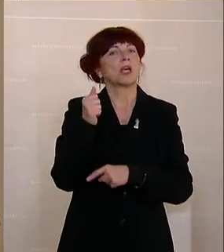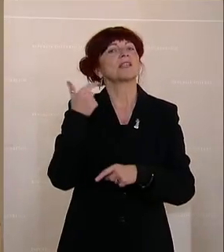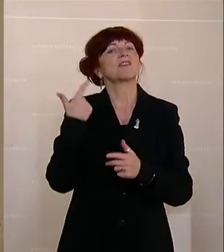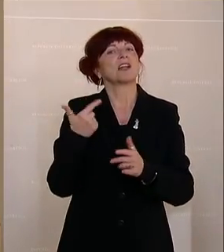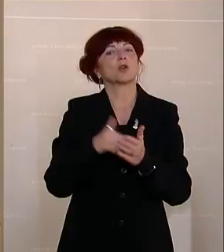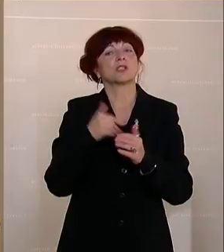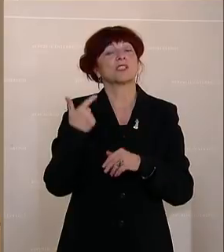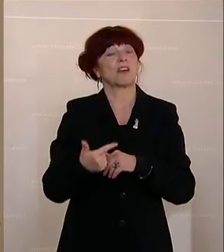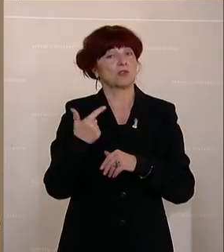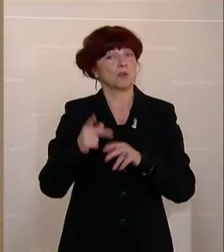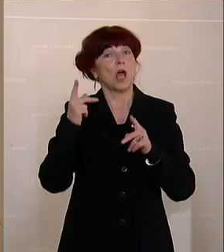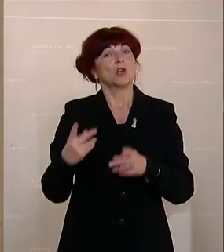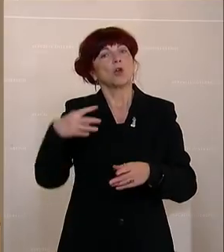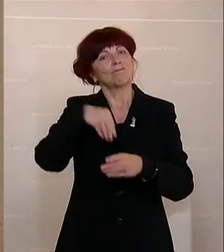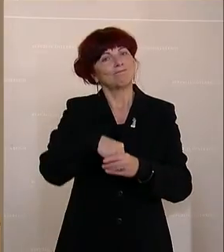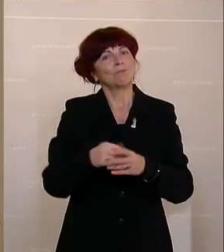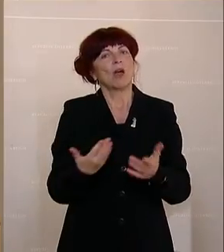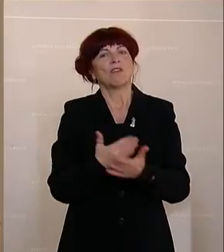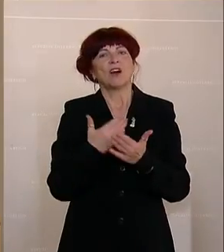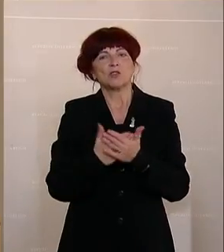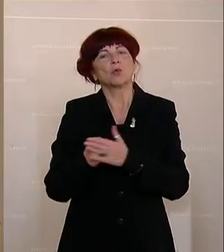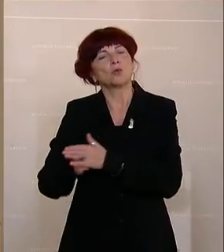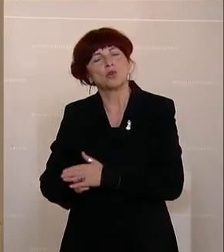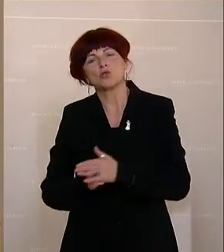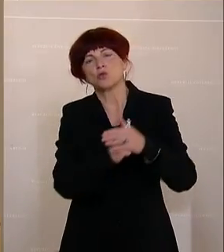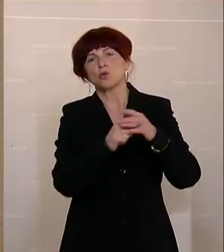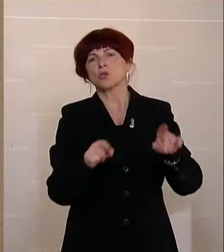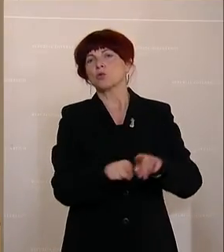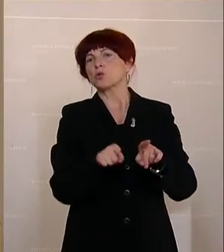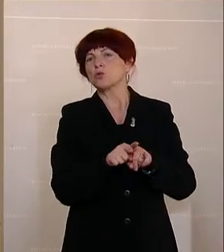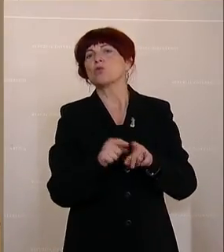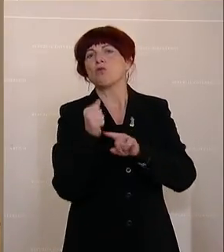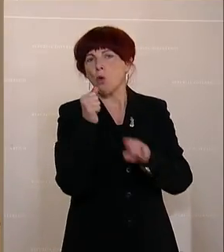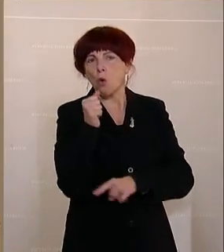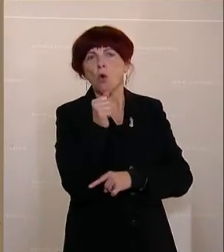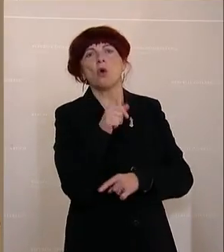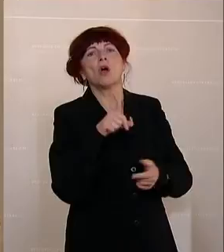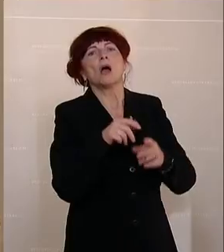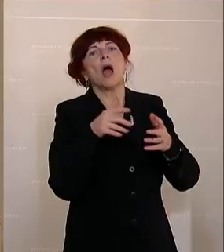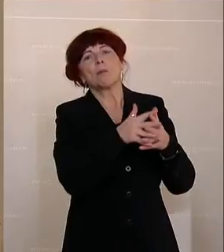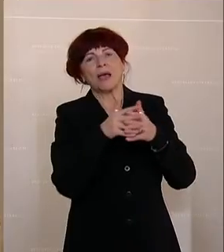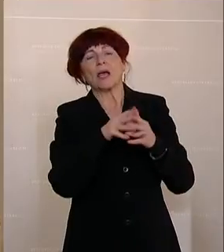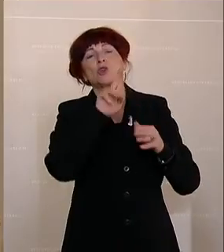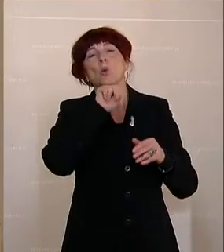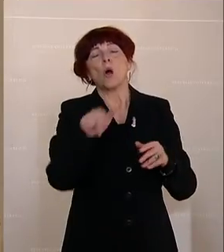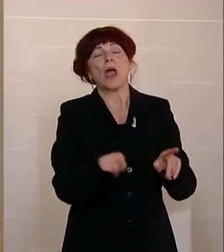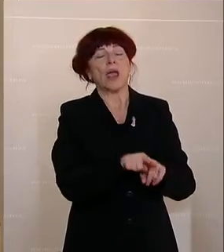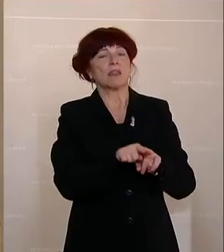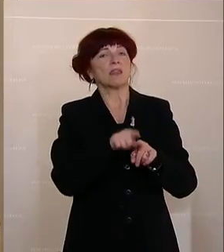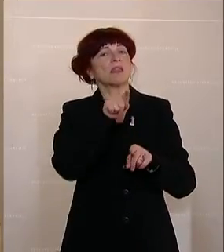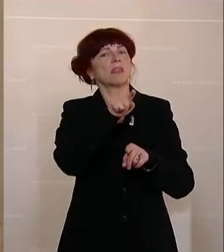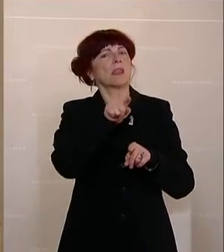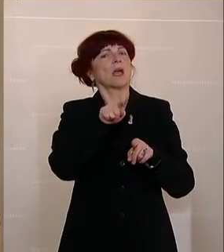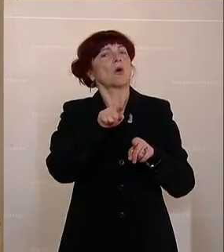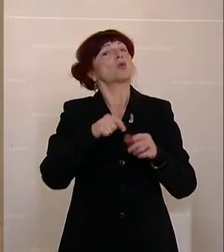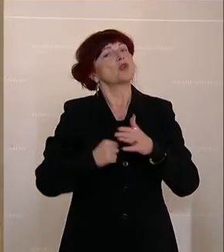2022 Mittel für eine Unterstützungszahlung an den UNFCCC Adaptation Fund bereitzustellen, welche deutlich über die 2013 einmalig geleistete